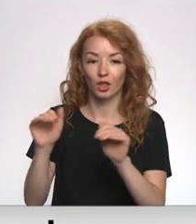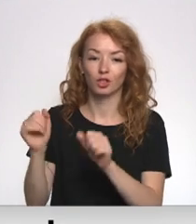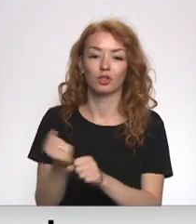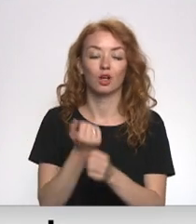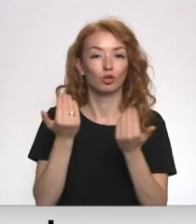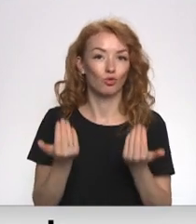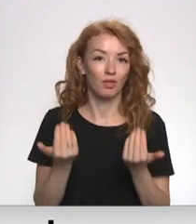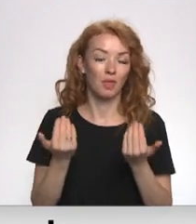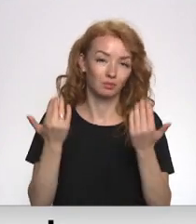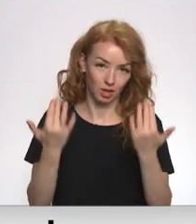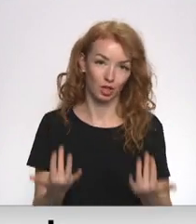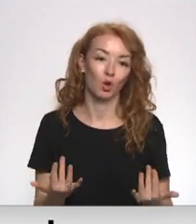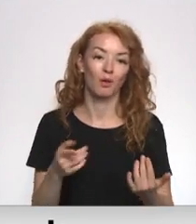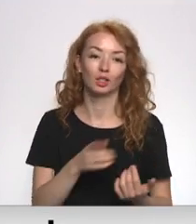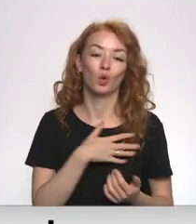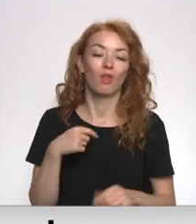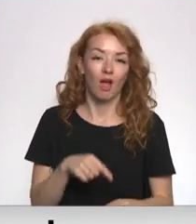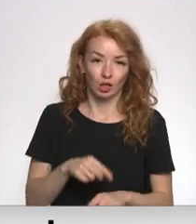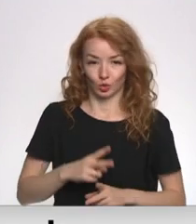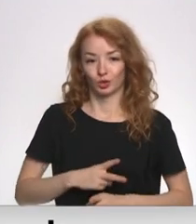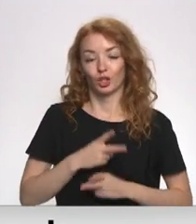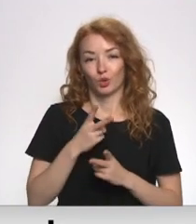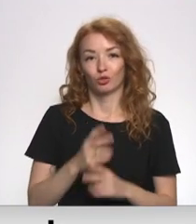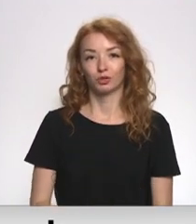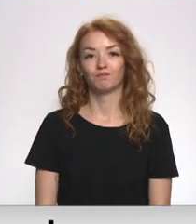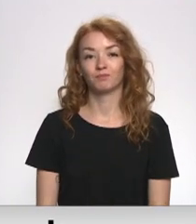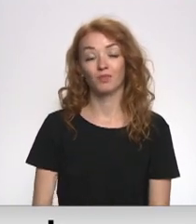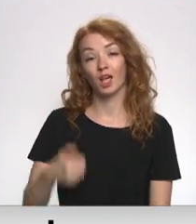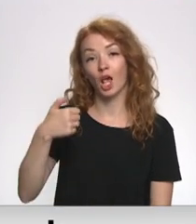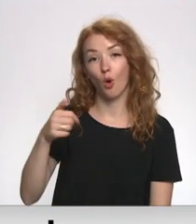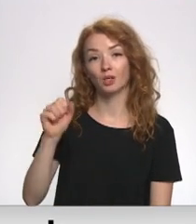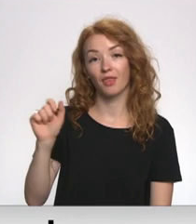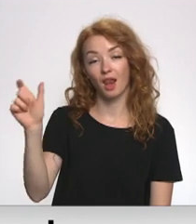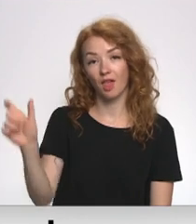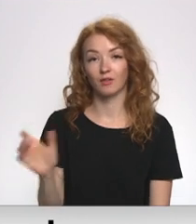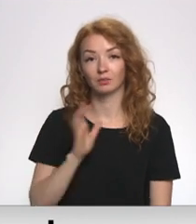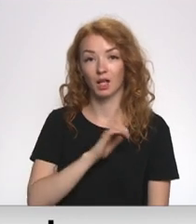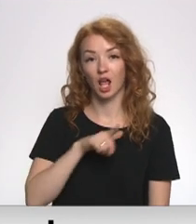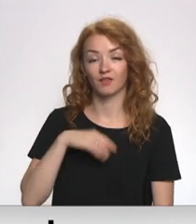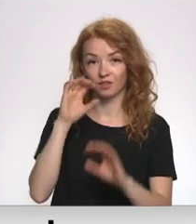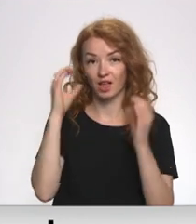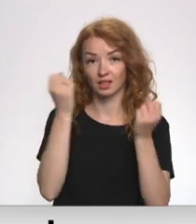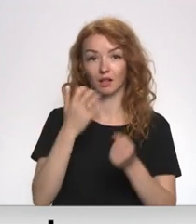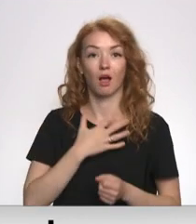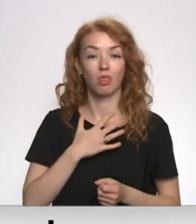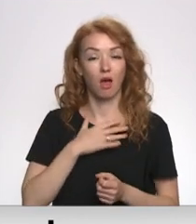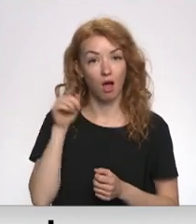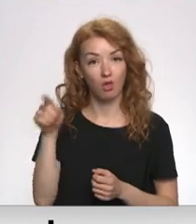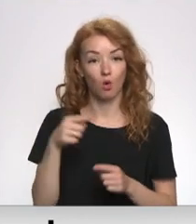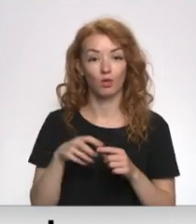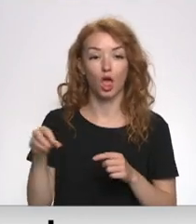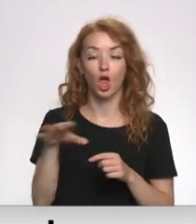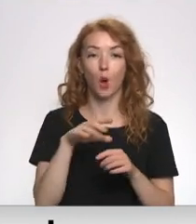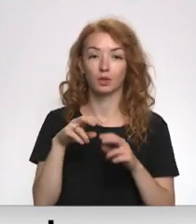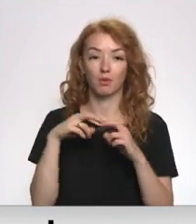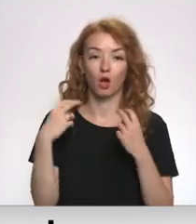šodienas pasākumā, un tas tiešām ir ļoti aizkustinoši. Georgs Andrejevs bija arī Latvijas vēstnieks Kanādā un Eiropas padomē